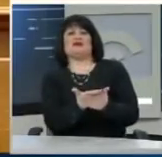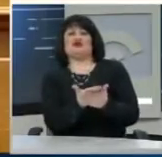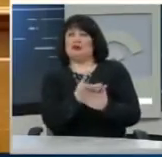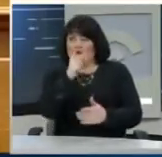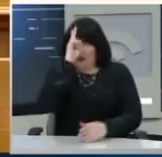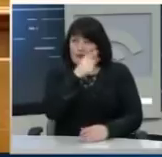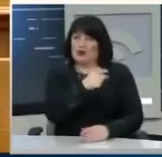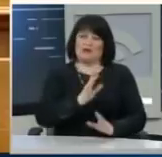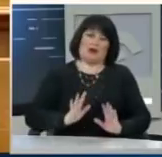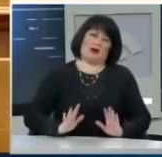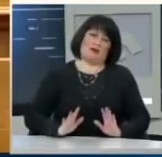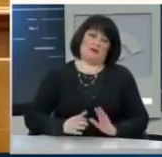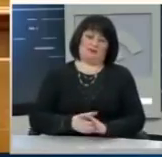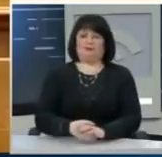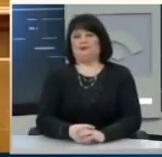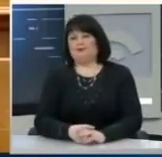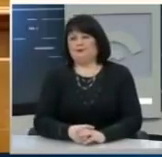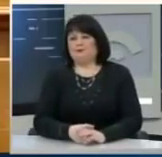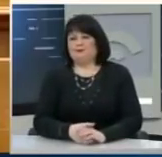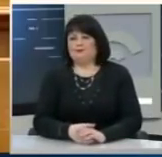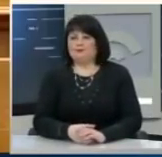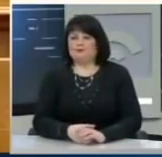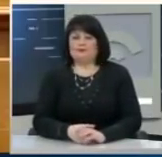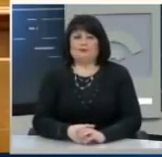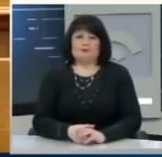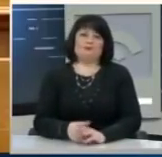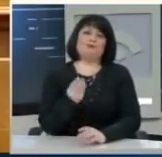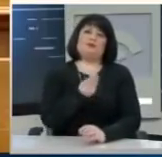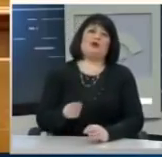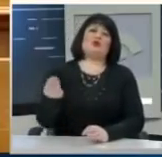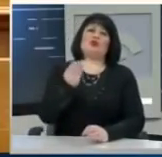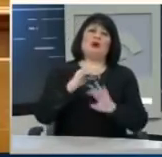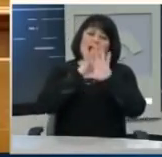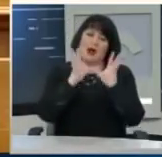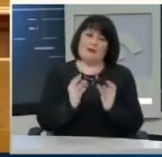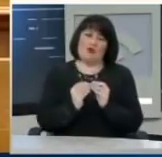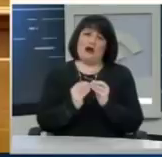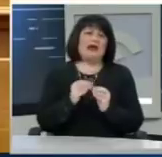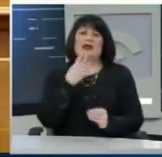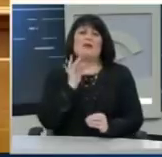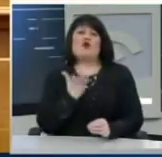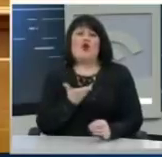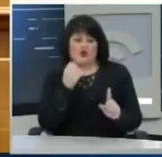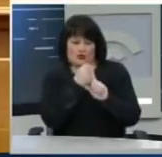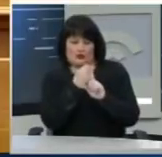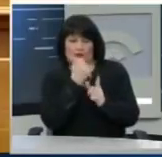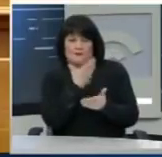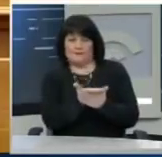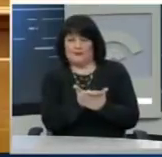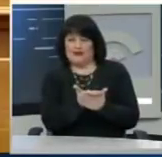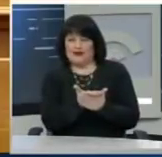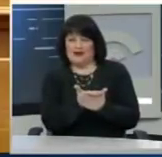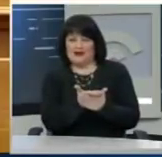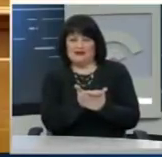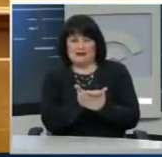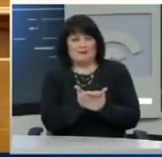Δημοκρατία της Γερμανίας. Πάνω απ' όλα Γιατί αυτή η διεκδίκηση, κύριε Σταθά,